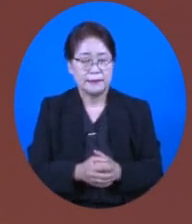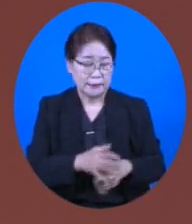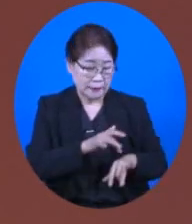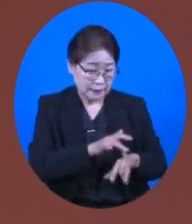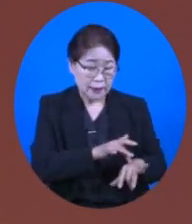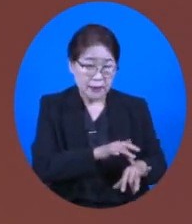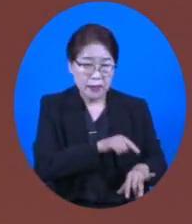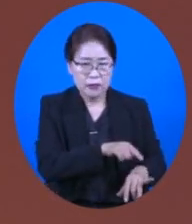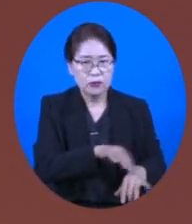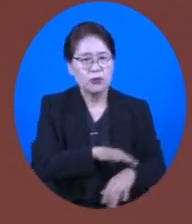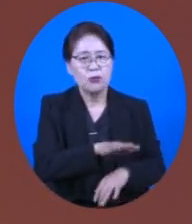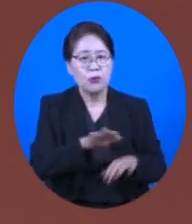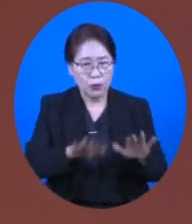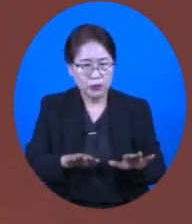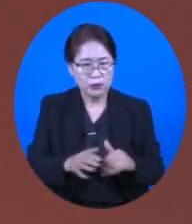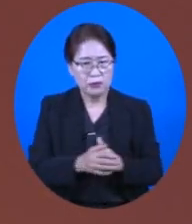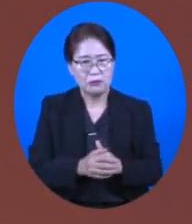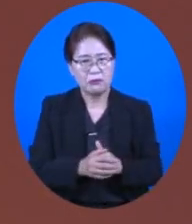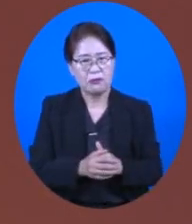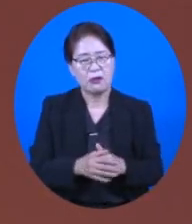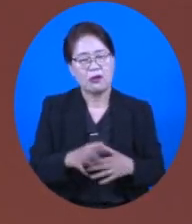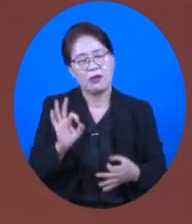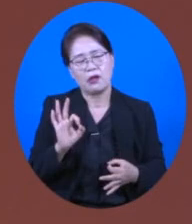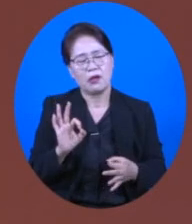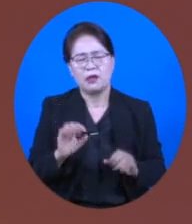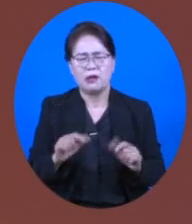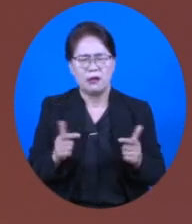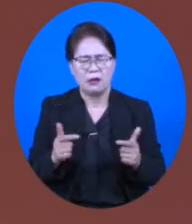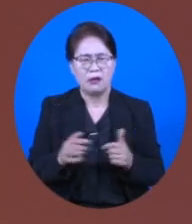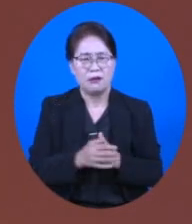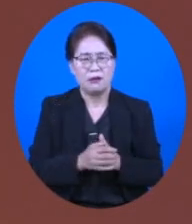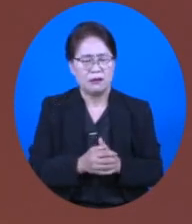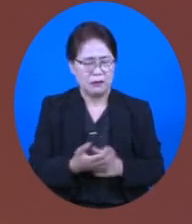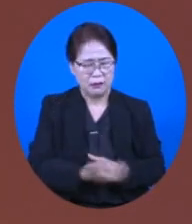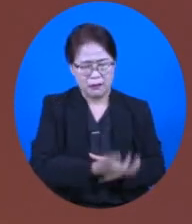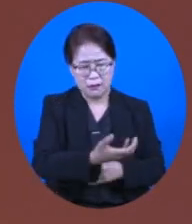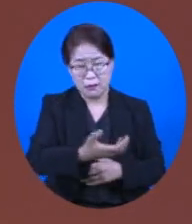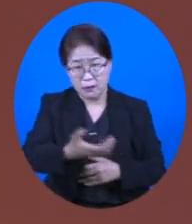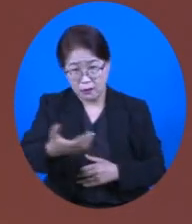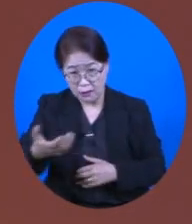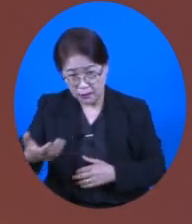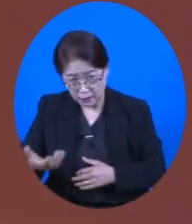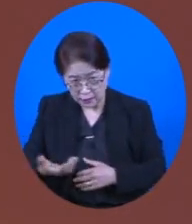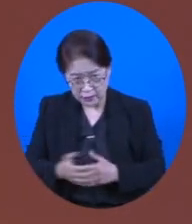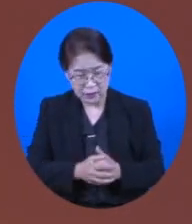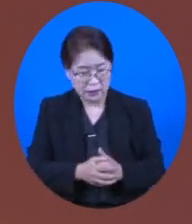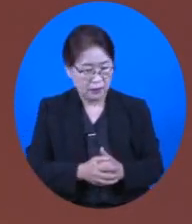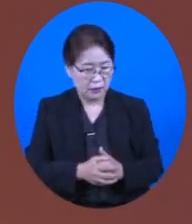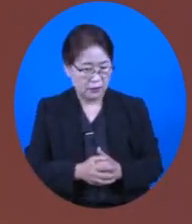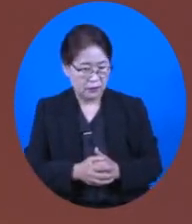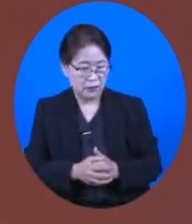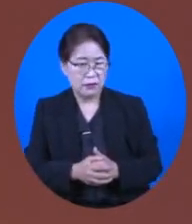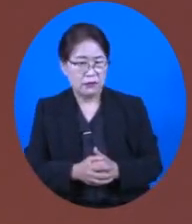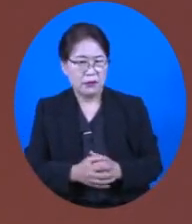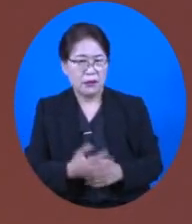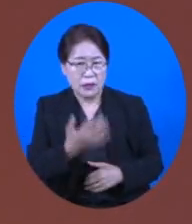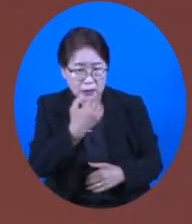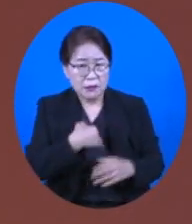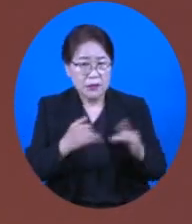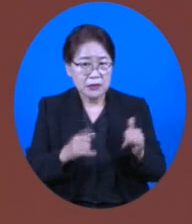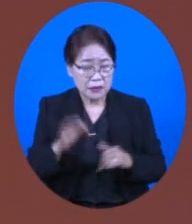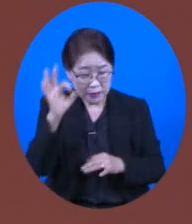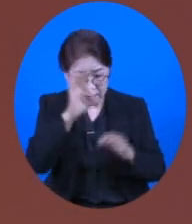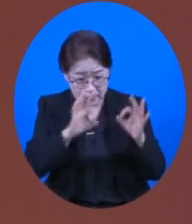오늘도 가만히 있지 않아요. 두루 다니면서 삼킬 자를 찾고 있습니다.